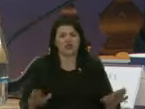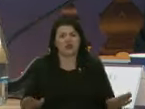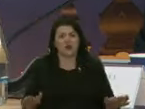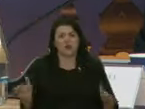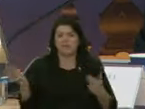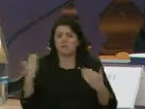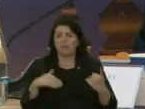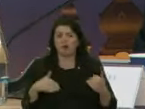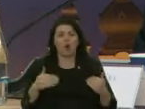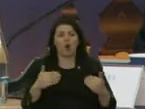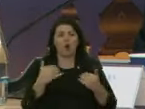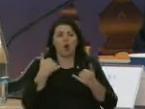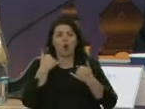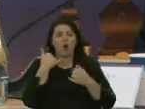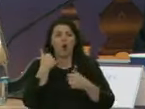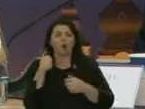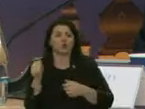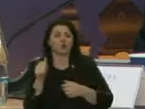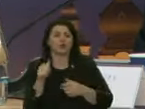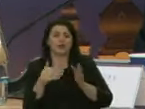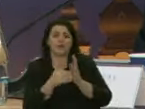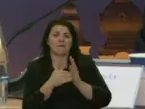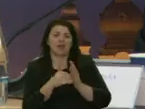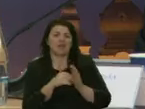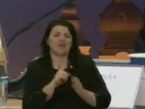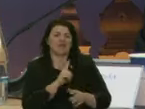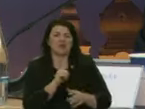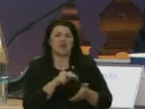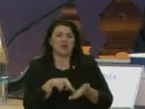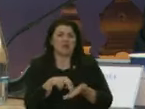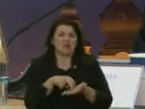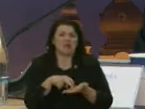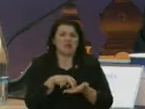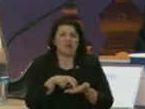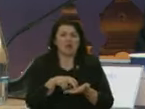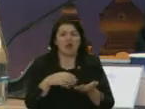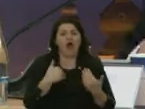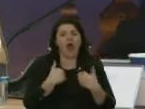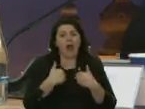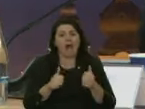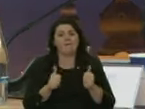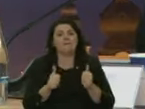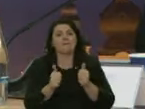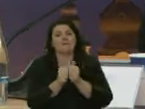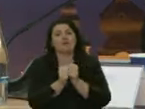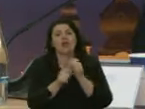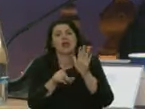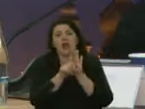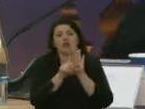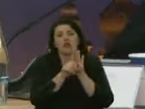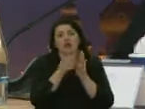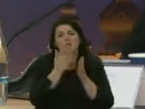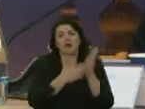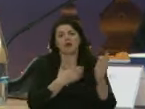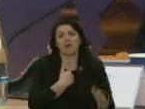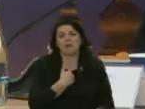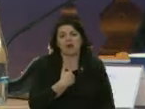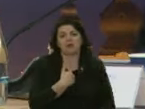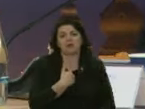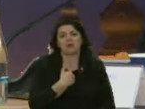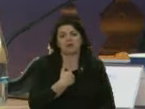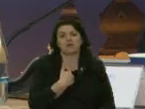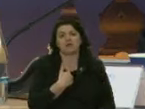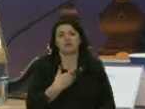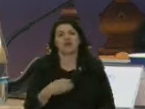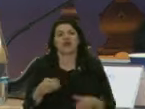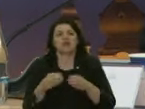100 de mii. Că nu mă intimidează nimeni în acest oraș, cât timp am legea de partea mea și buna credință. Da? Să fim bineînțeleși. Că acest sector